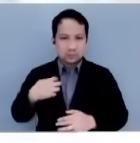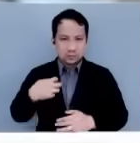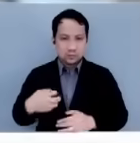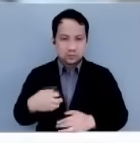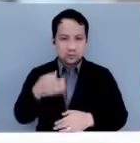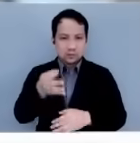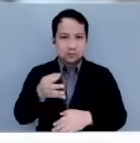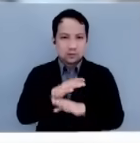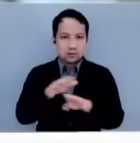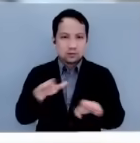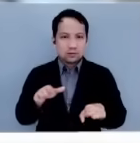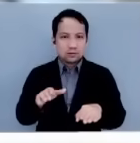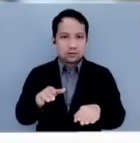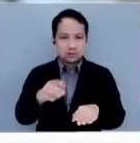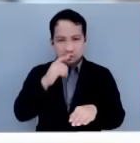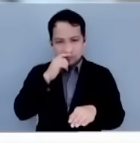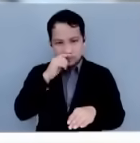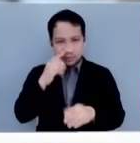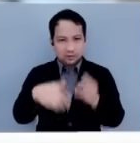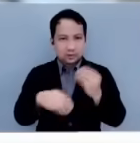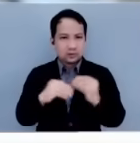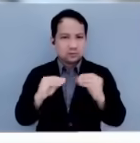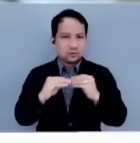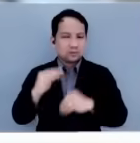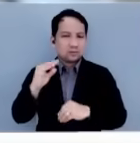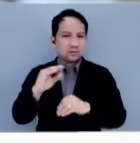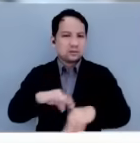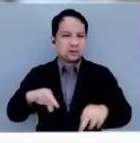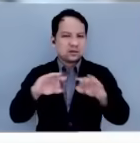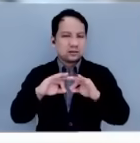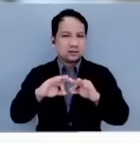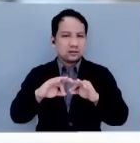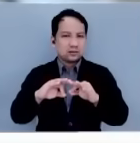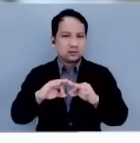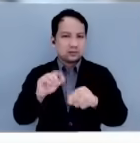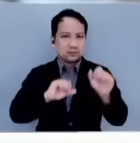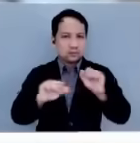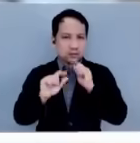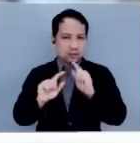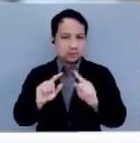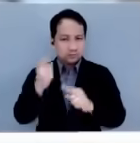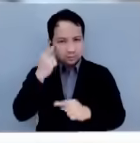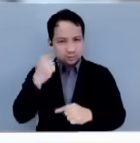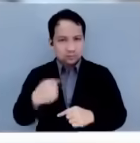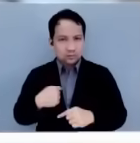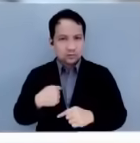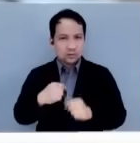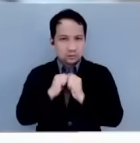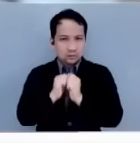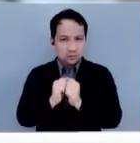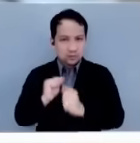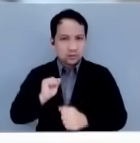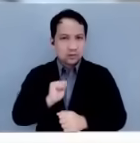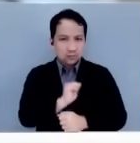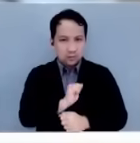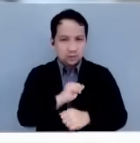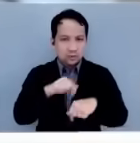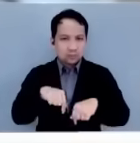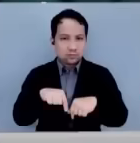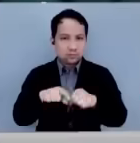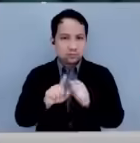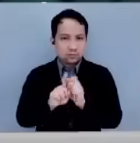taah the most insulting action is for that kasama mo dito mag-walkout